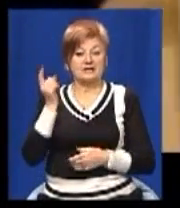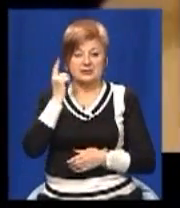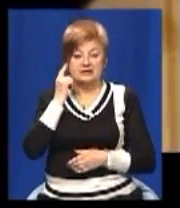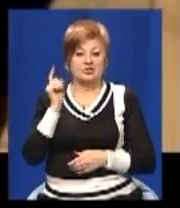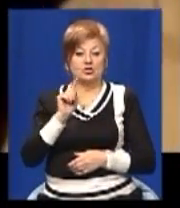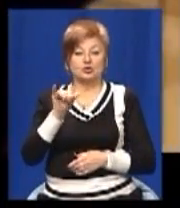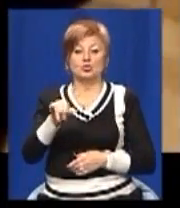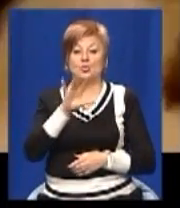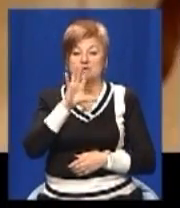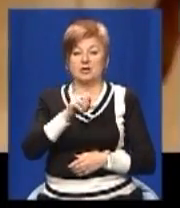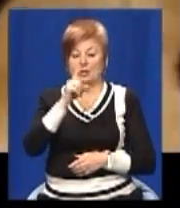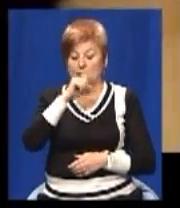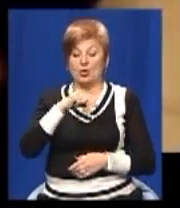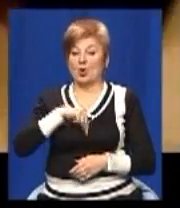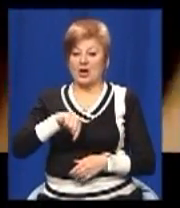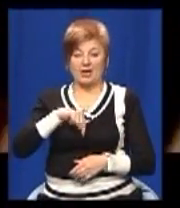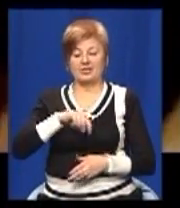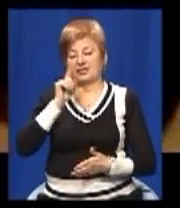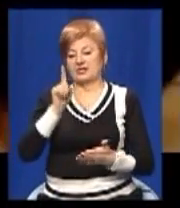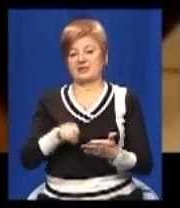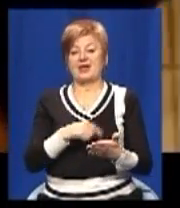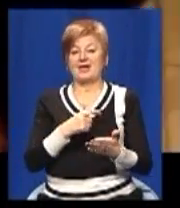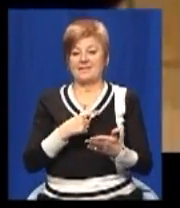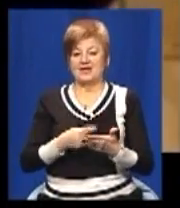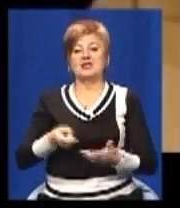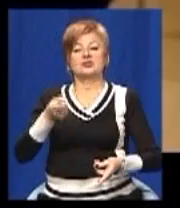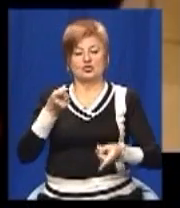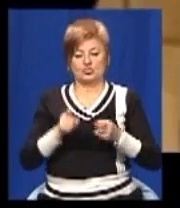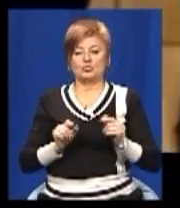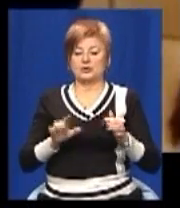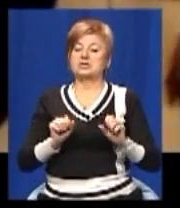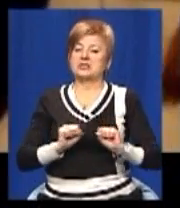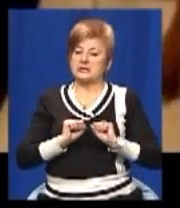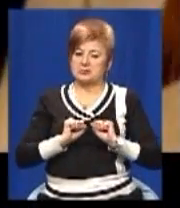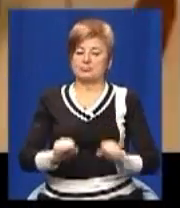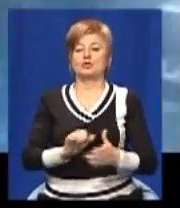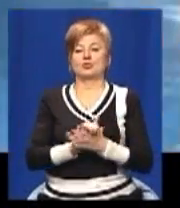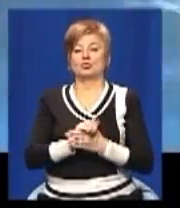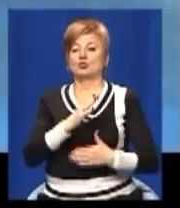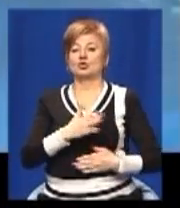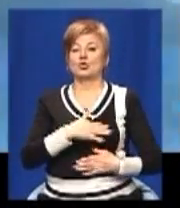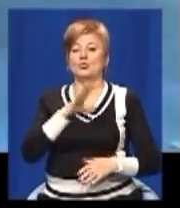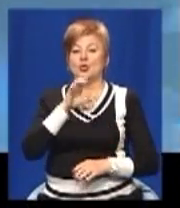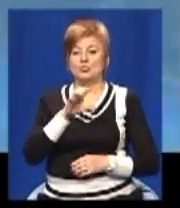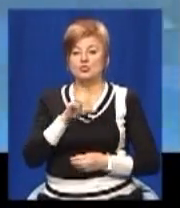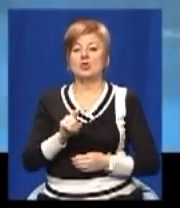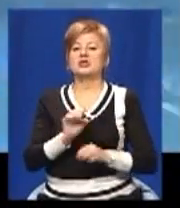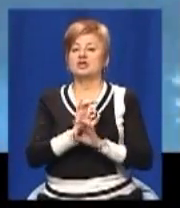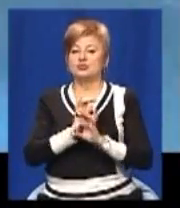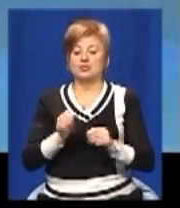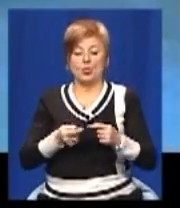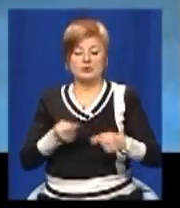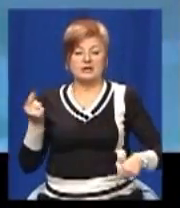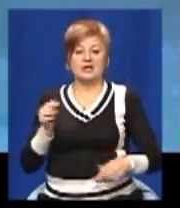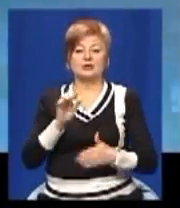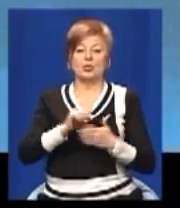у добермана поганий характер, не вірте. Насправді це сміливі й дружелюбні собаки. Вони чудово відрізняють